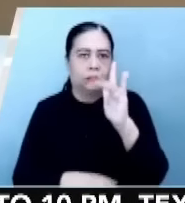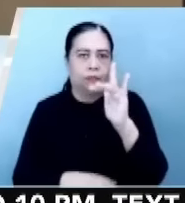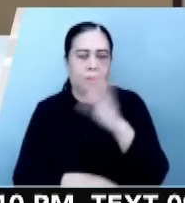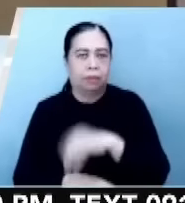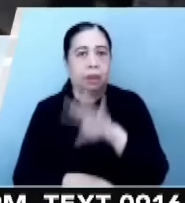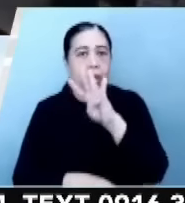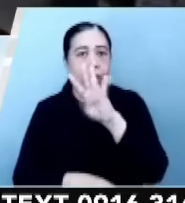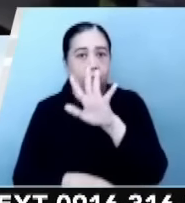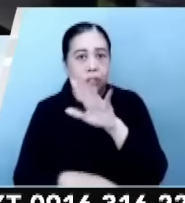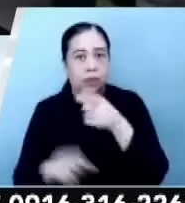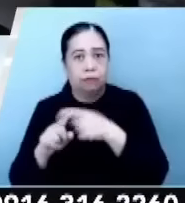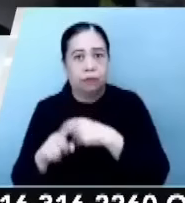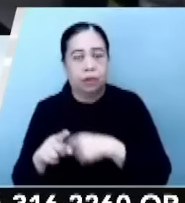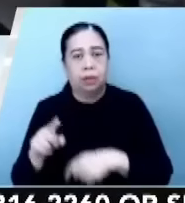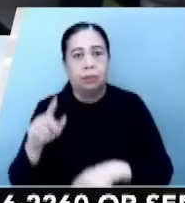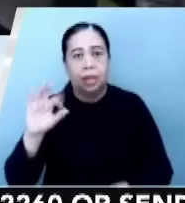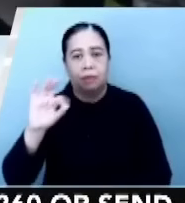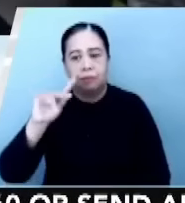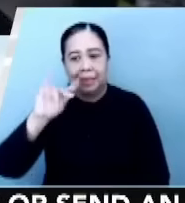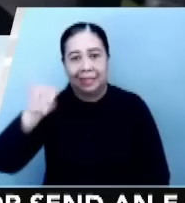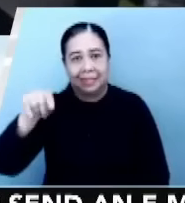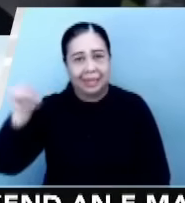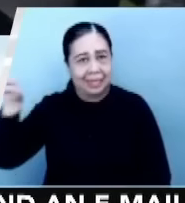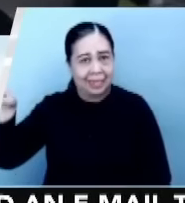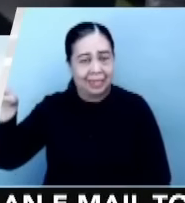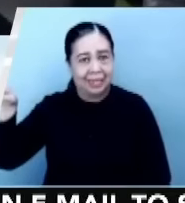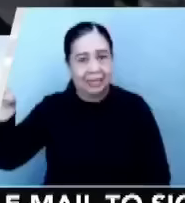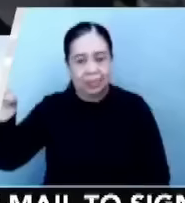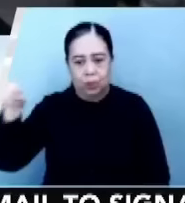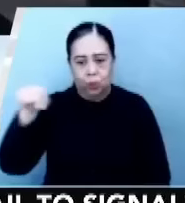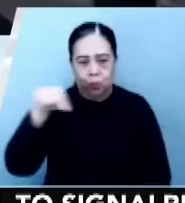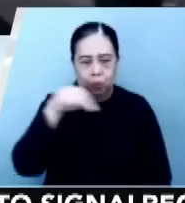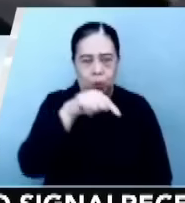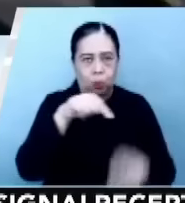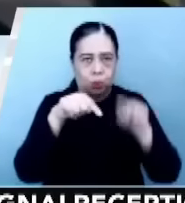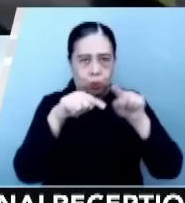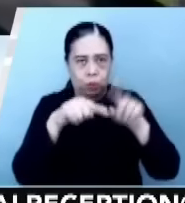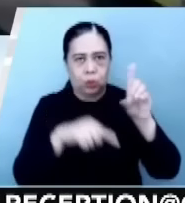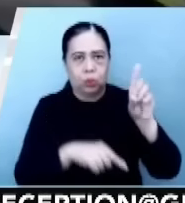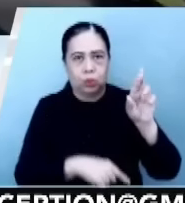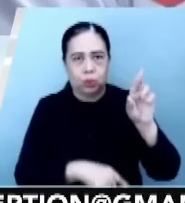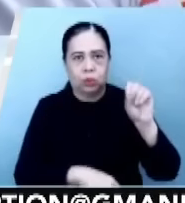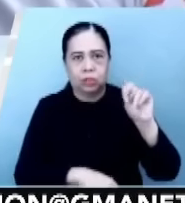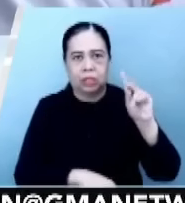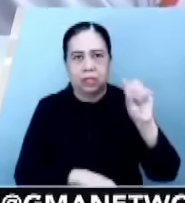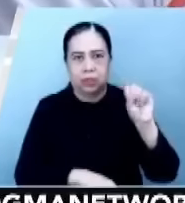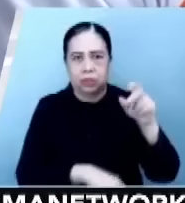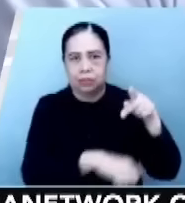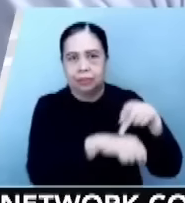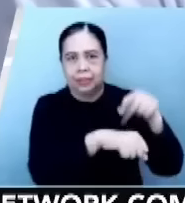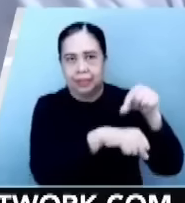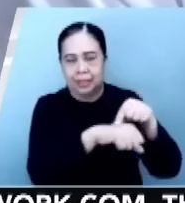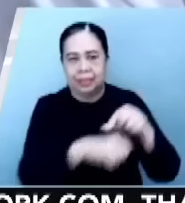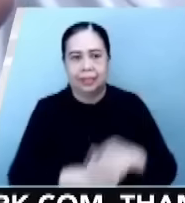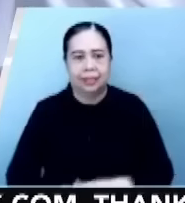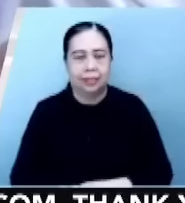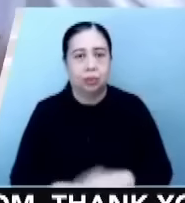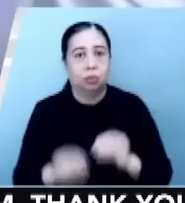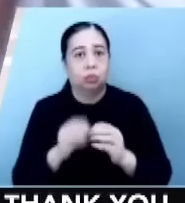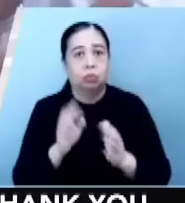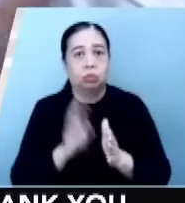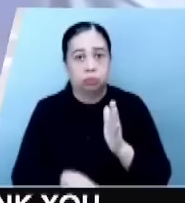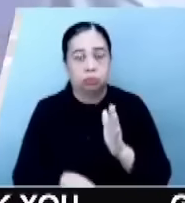naman mula sa FBJ Station o dating Roosevelt Station sa Quezon City hanggang Dr. Santos sa Paranaque. Mas mura po ito, no, sa ating